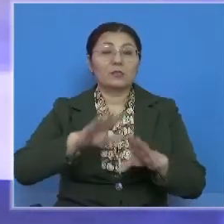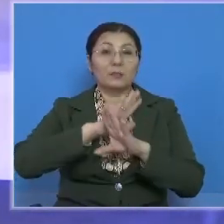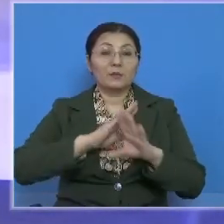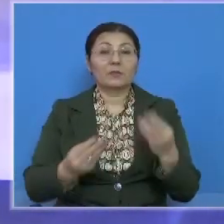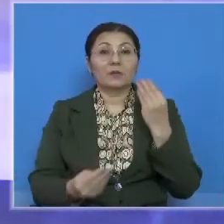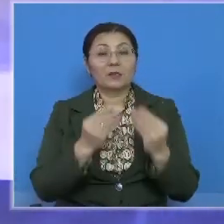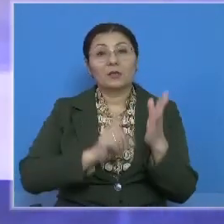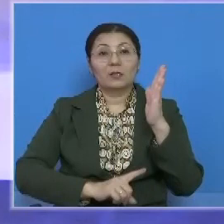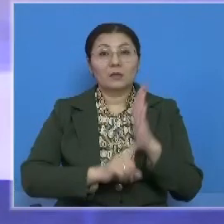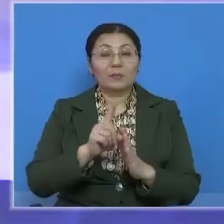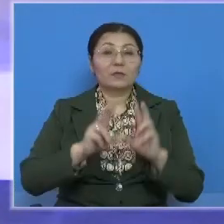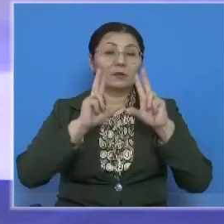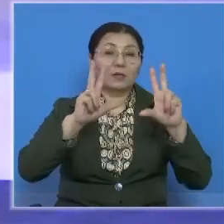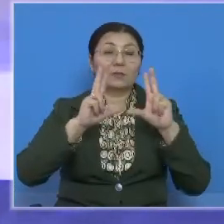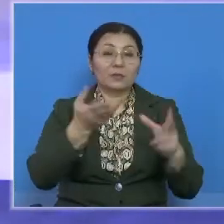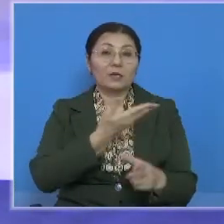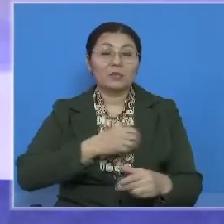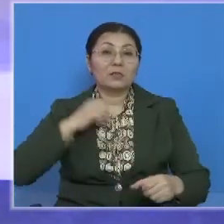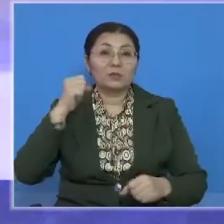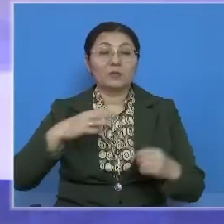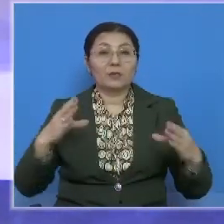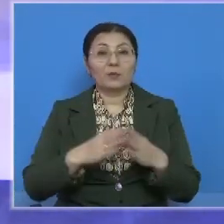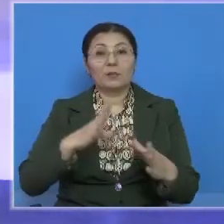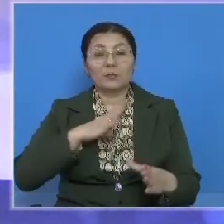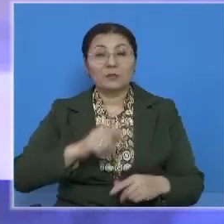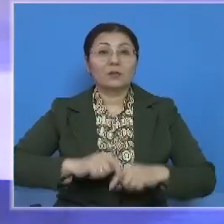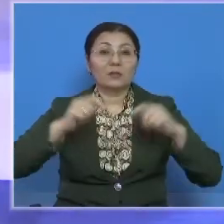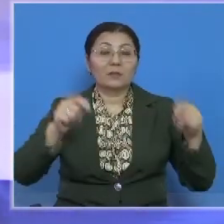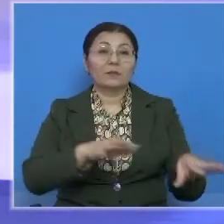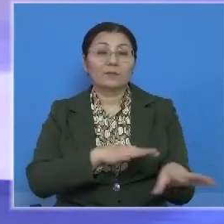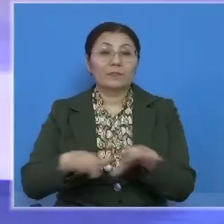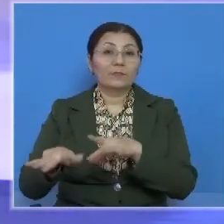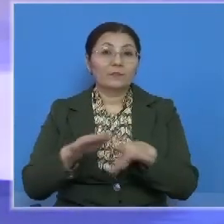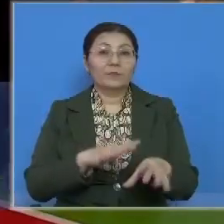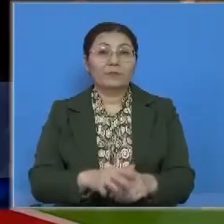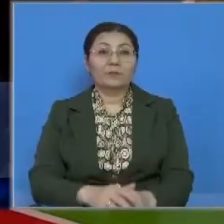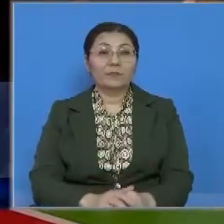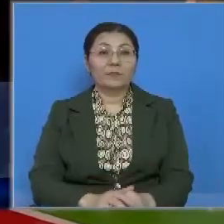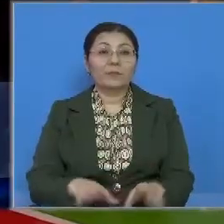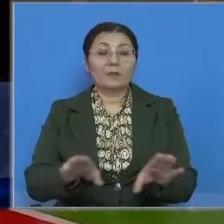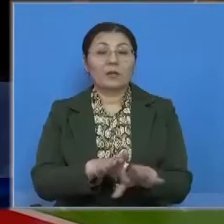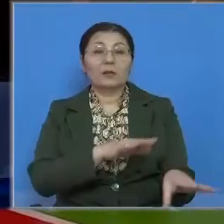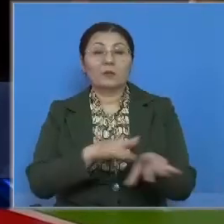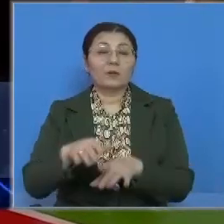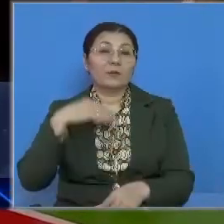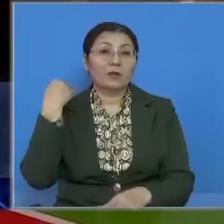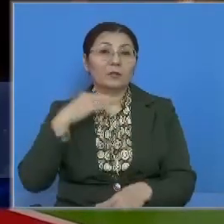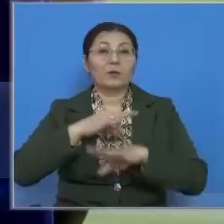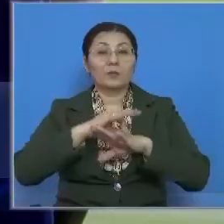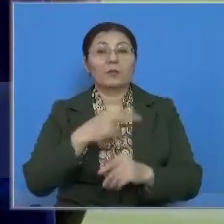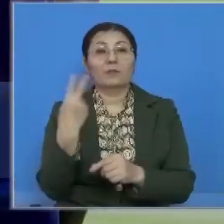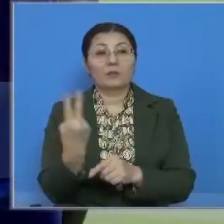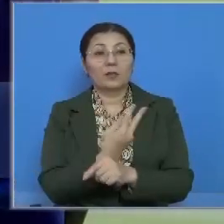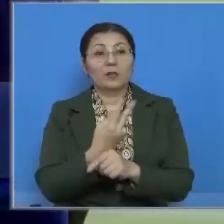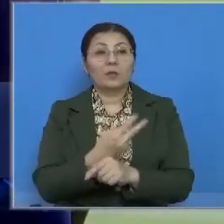начались с соревнований по волейболу. Наша съемочная группа посетила открытие спартакиады. Данное мероприятие в Актобе прошло уже